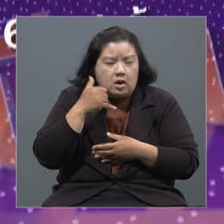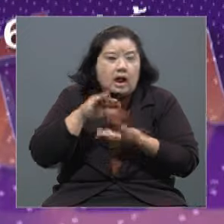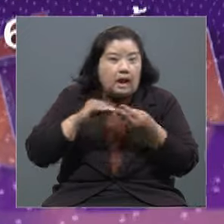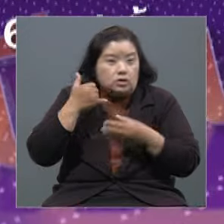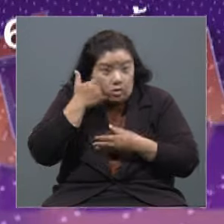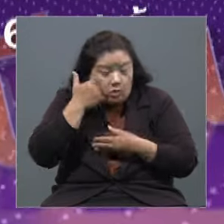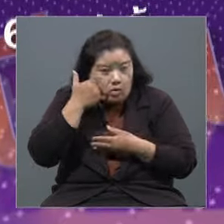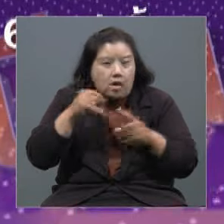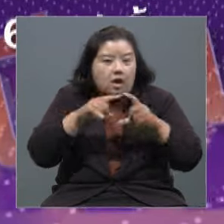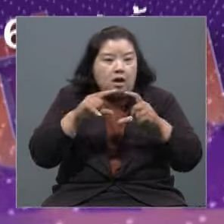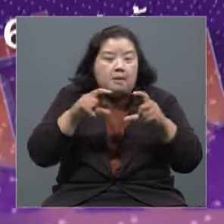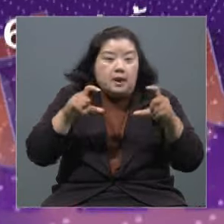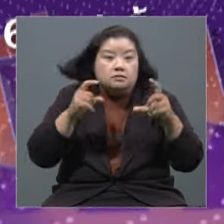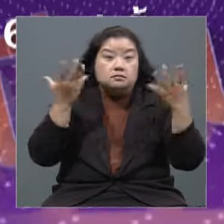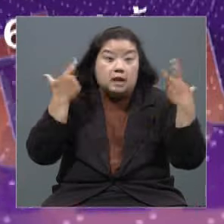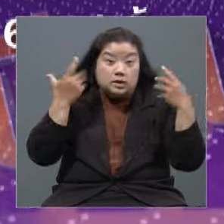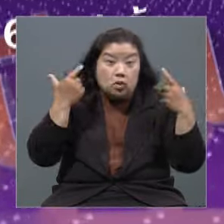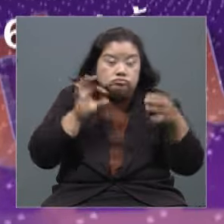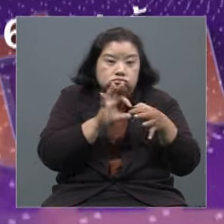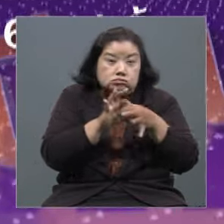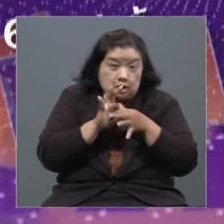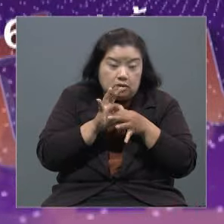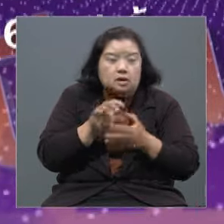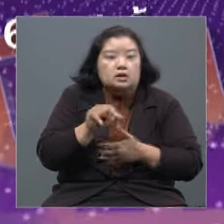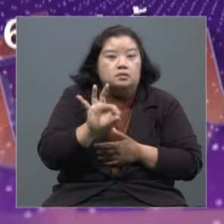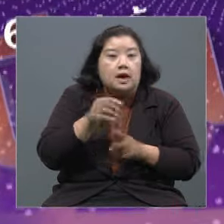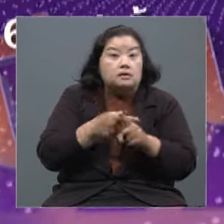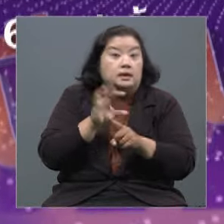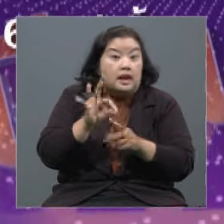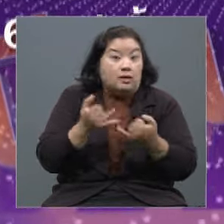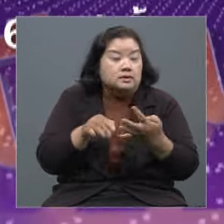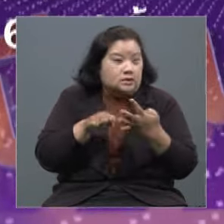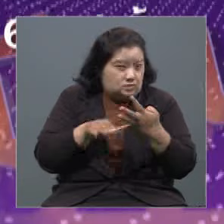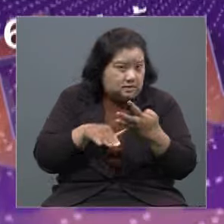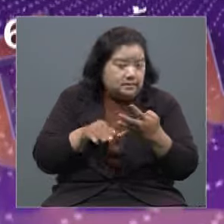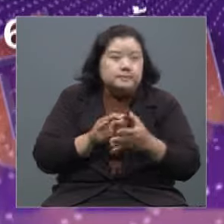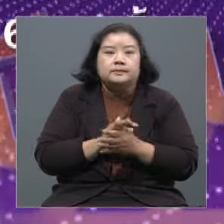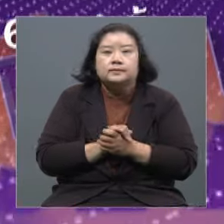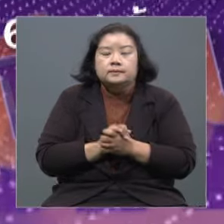ที่บัตรประชาชนภายในวันที่19พฤษภาคมนี้เท่านั้นนะคะ